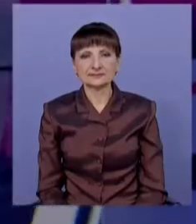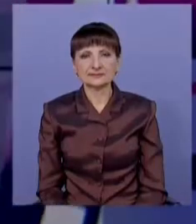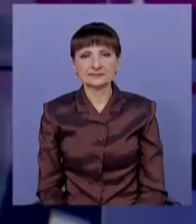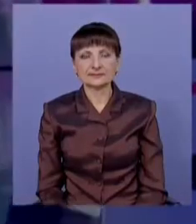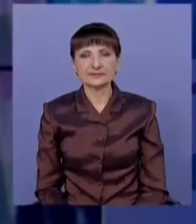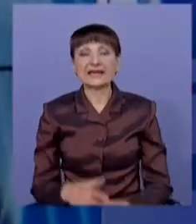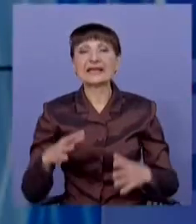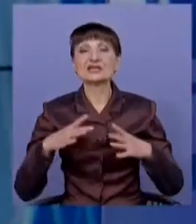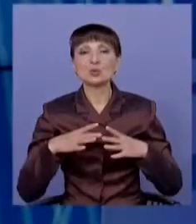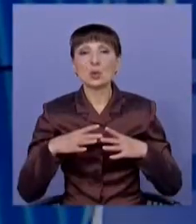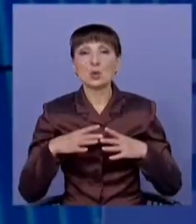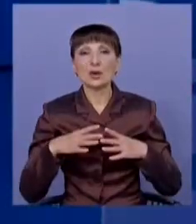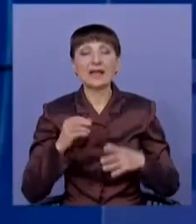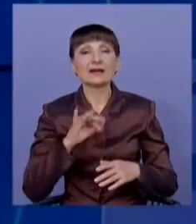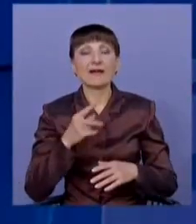Иссык-Куль,